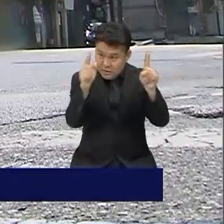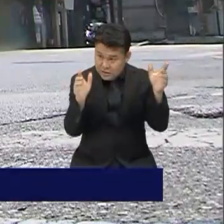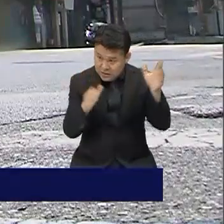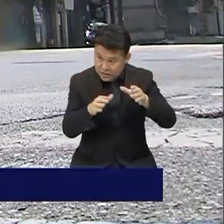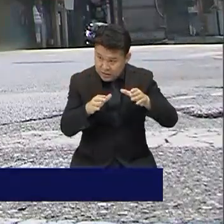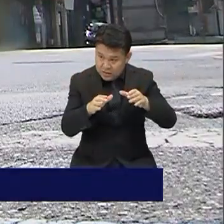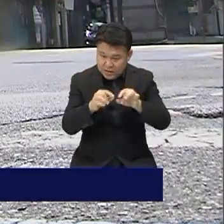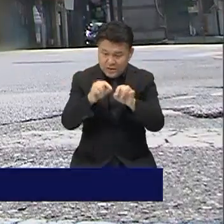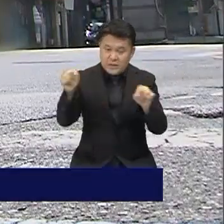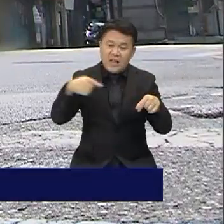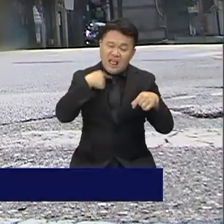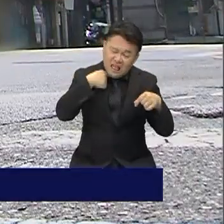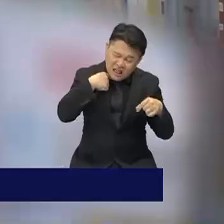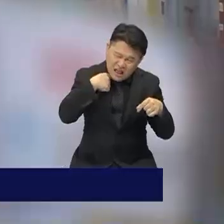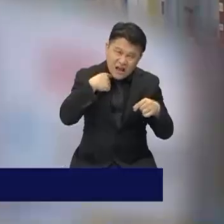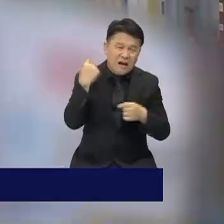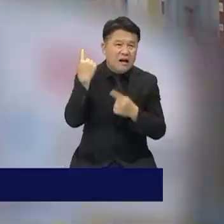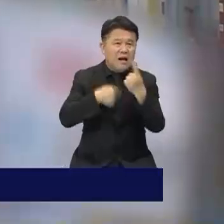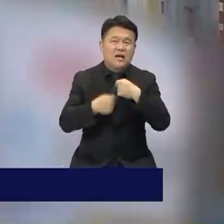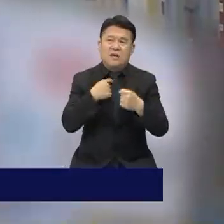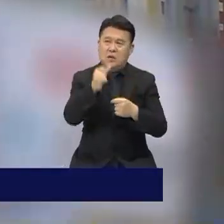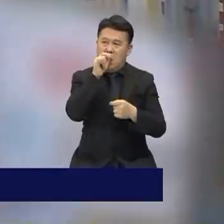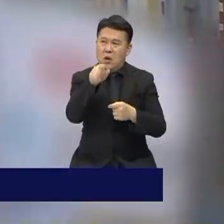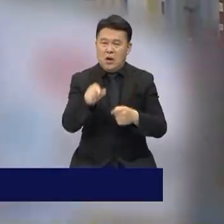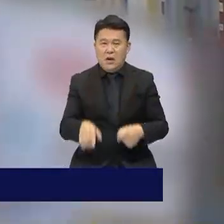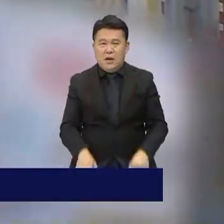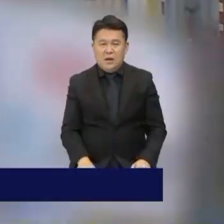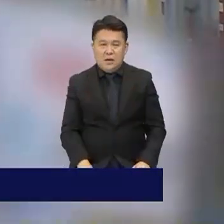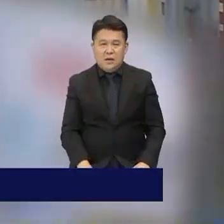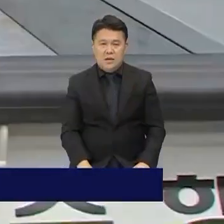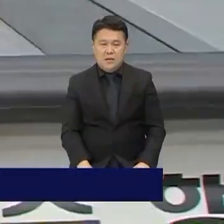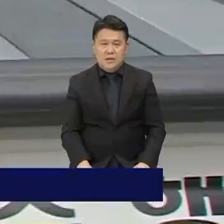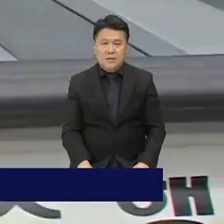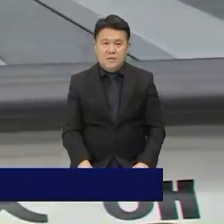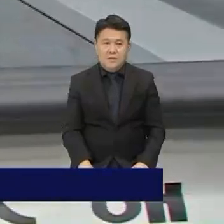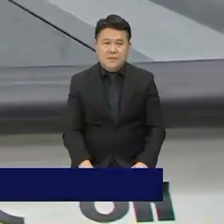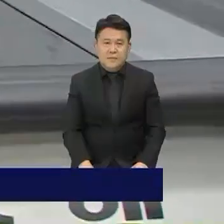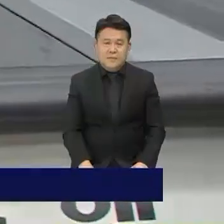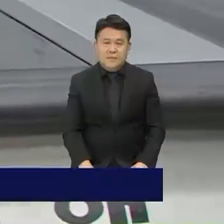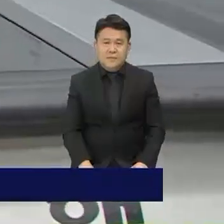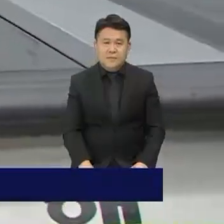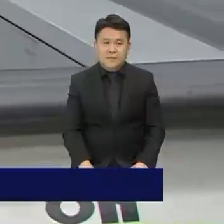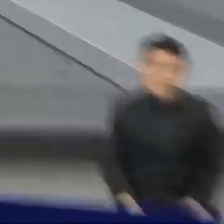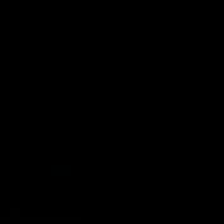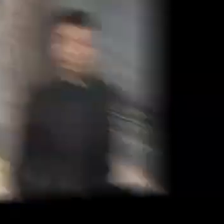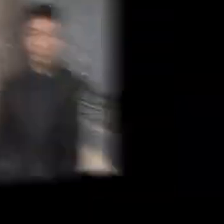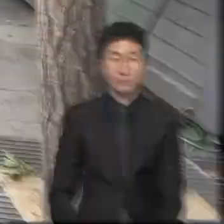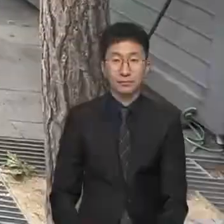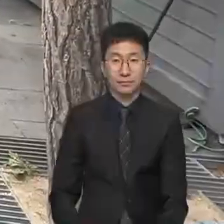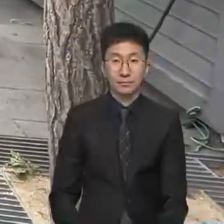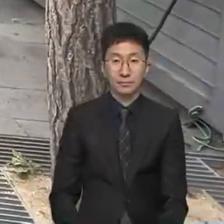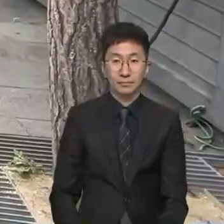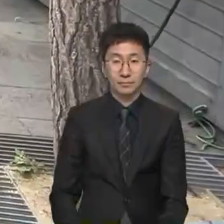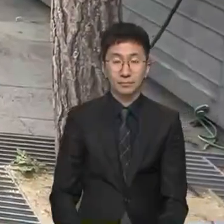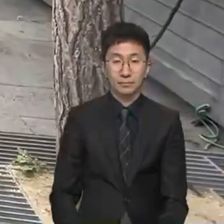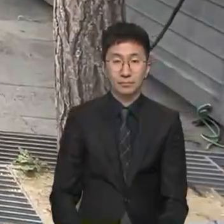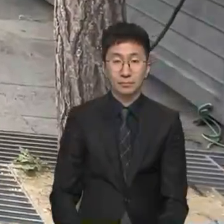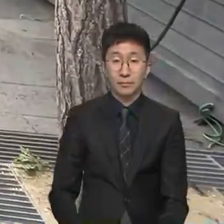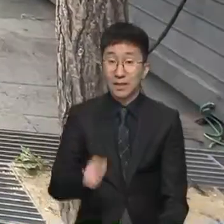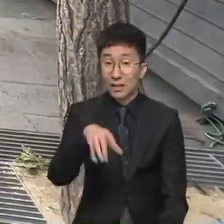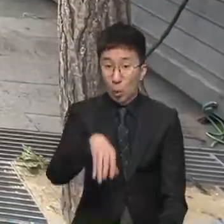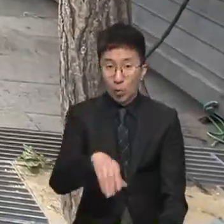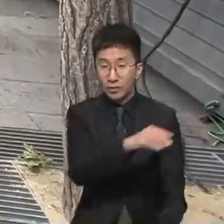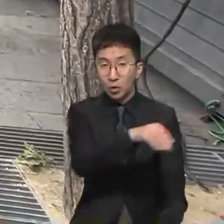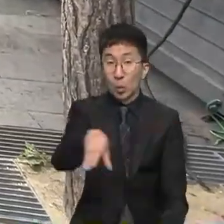정당 현수막끈에 목이 걸려 목 부분에 찰과상을 입기도 했습니다. SBS 송윤호입니다. 네, 여기는